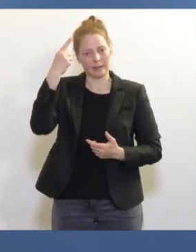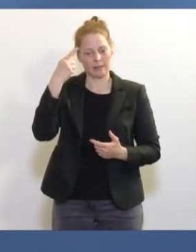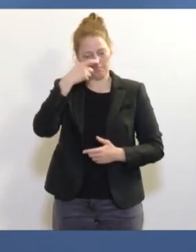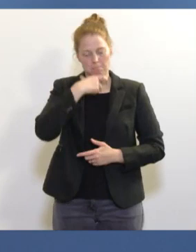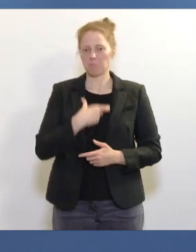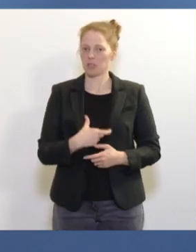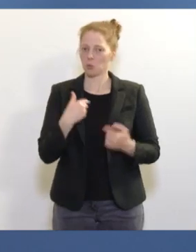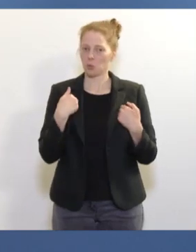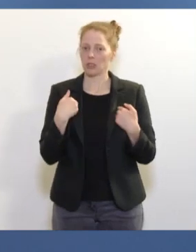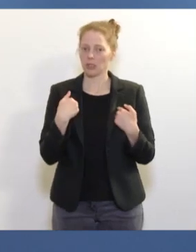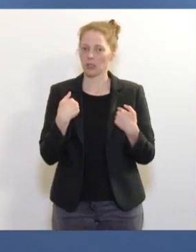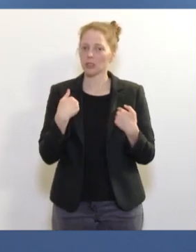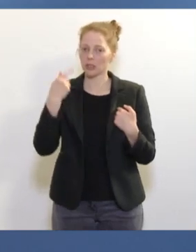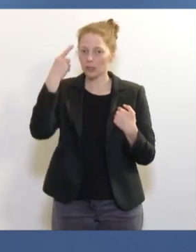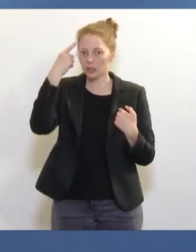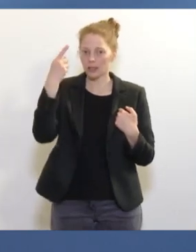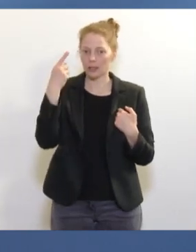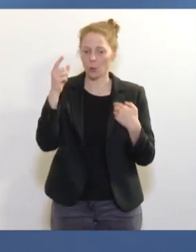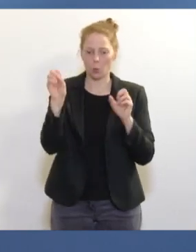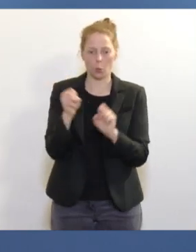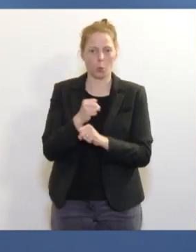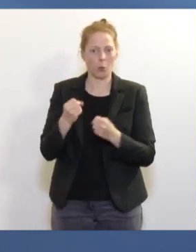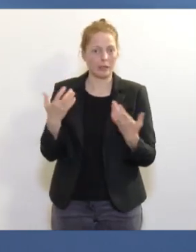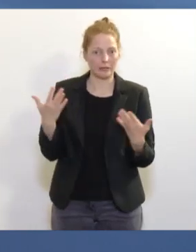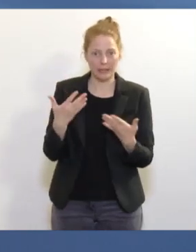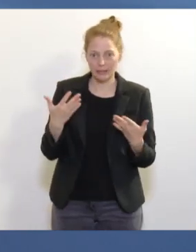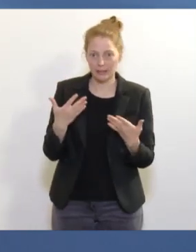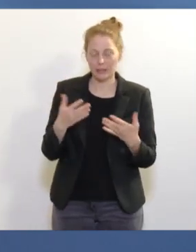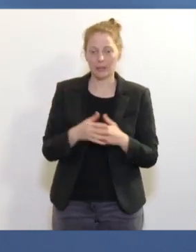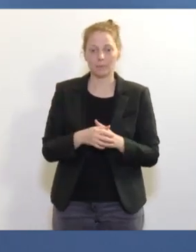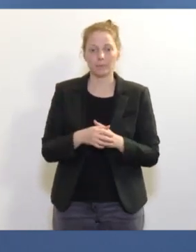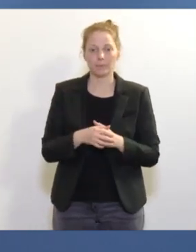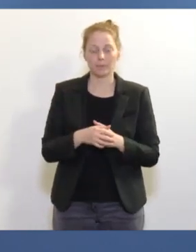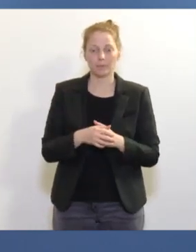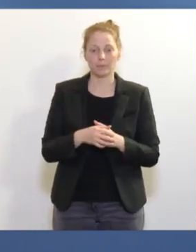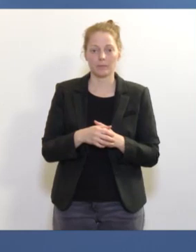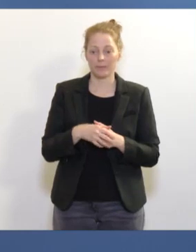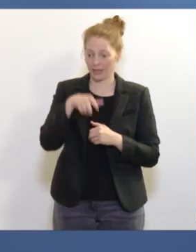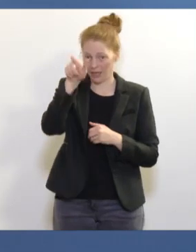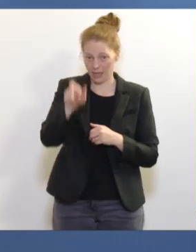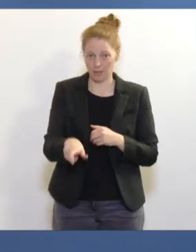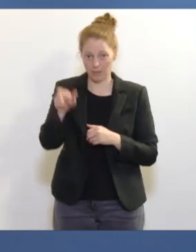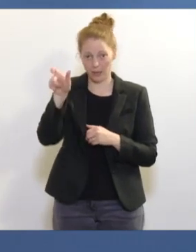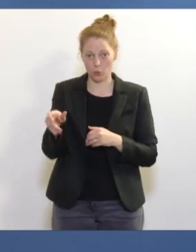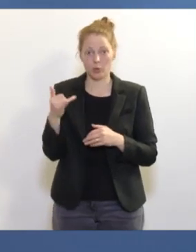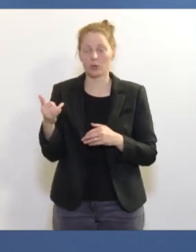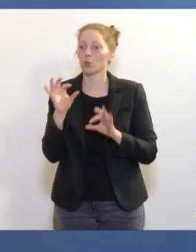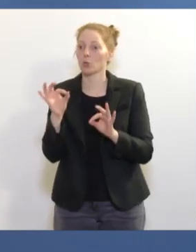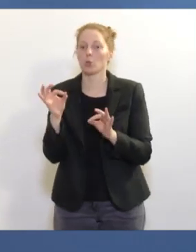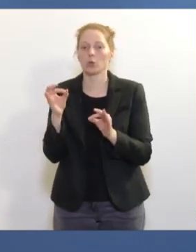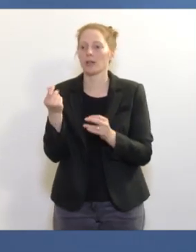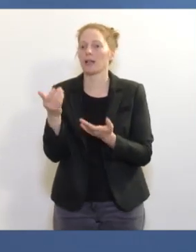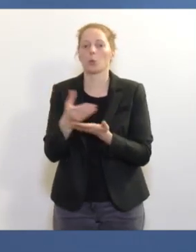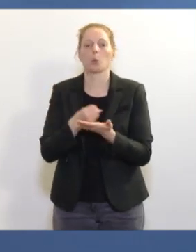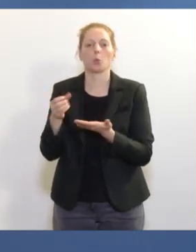persönlich der Meinung, dass es nicht geht, dass es Leute, die Loh während einer gewissen Zeit aber auch gut zu verdient haben, dass